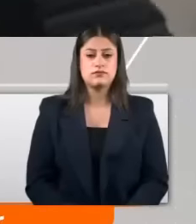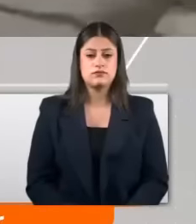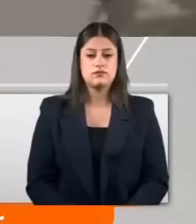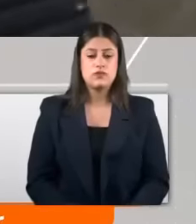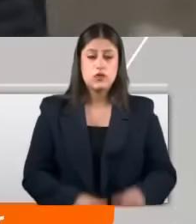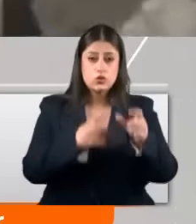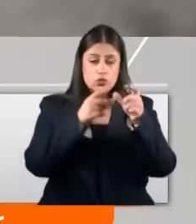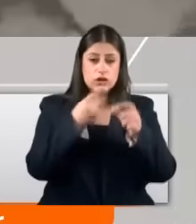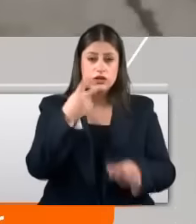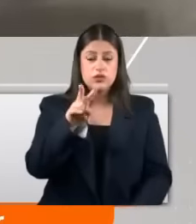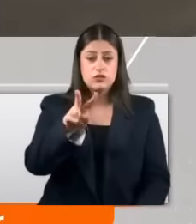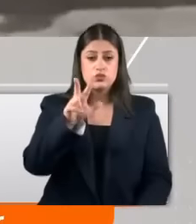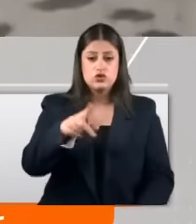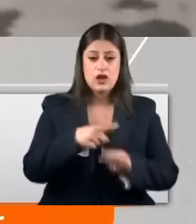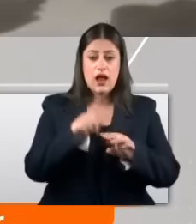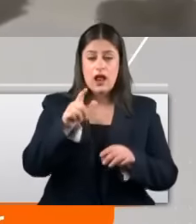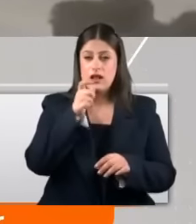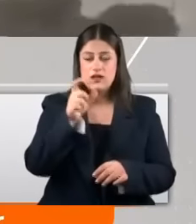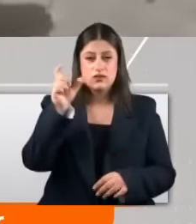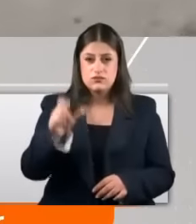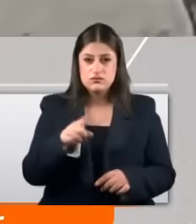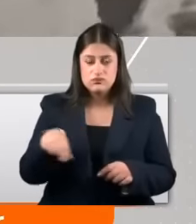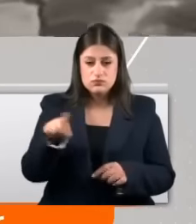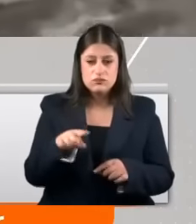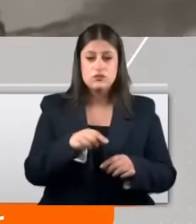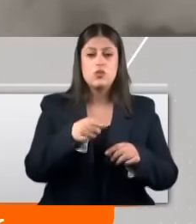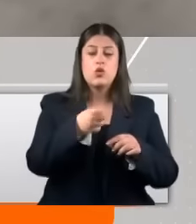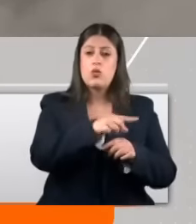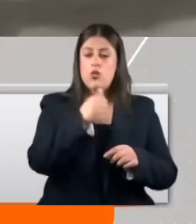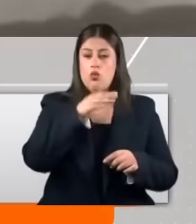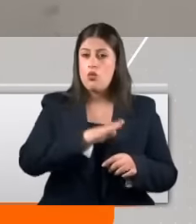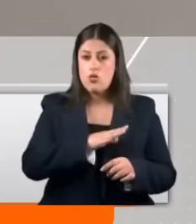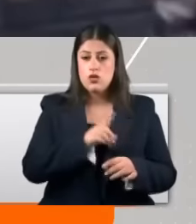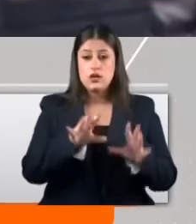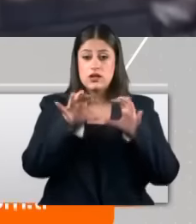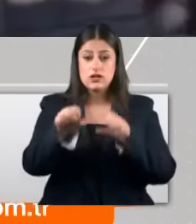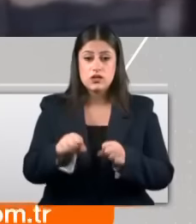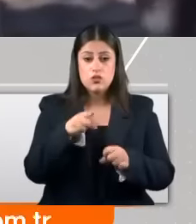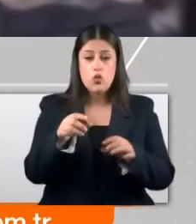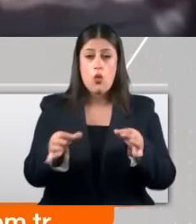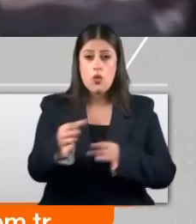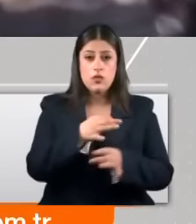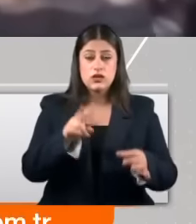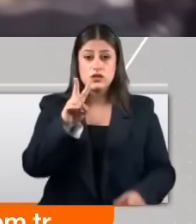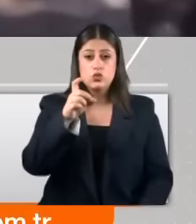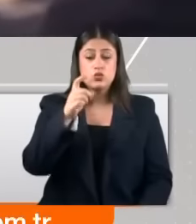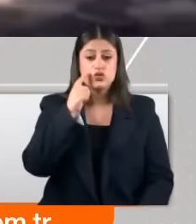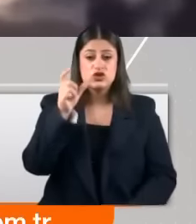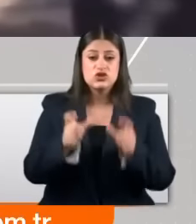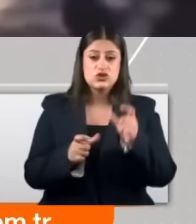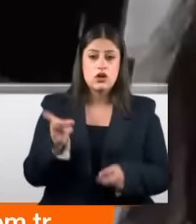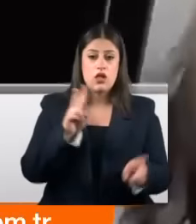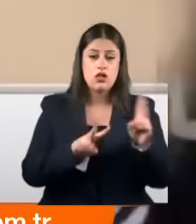Şubat 2023'te El Chapo'nun oğlu Ovidio Guzman'ın yakalandığı operasyonda en az 29 kişi hayatını